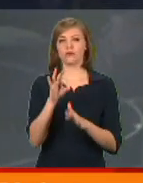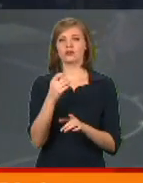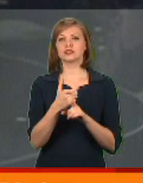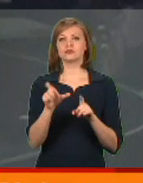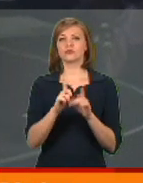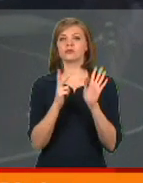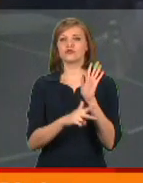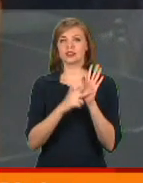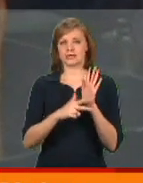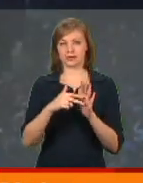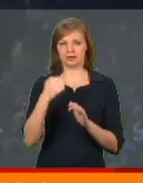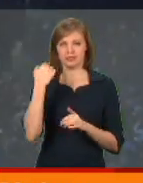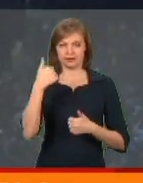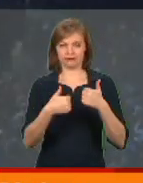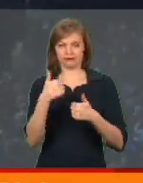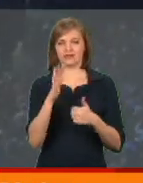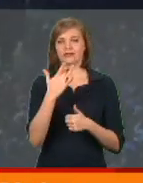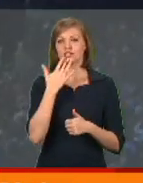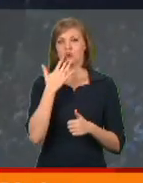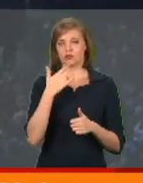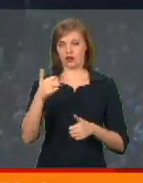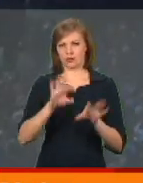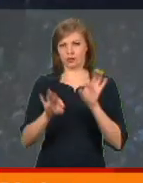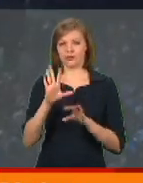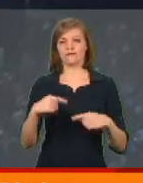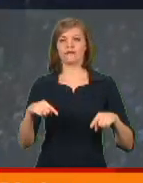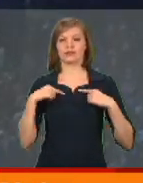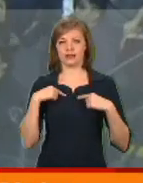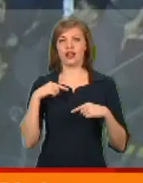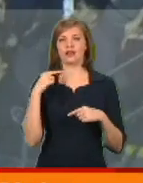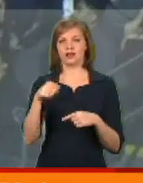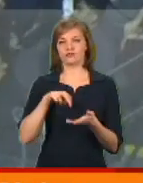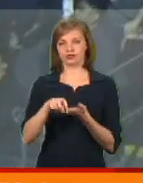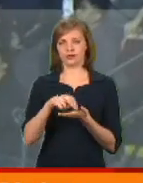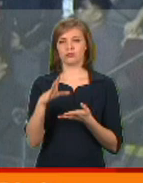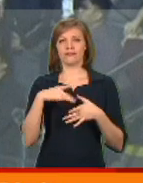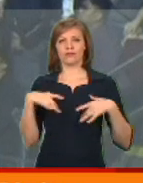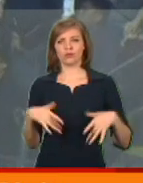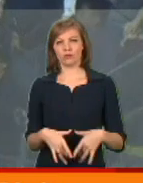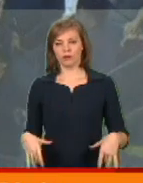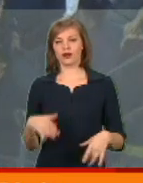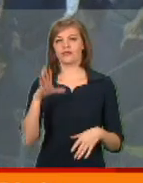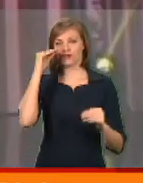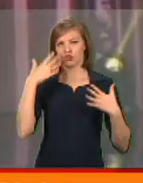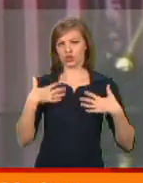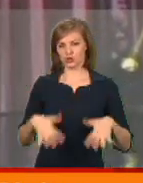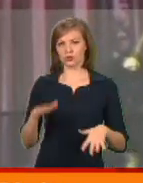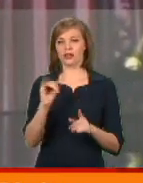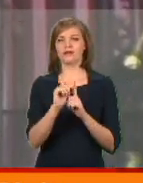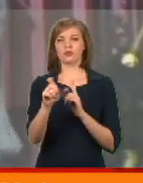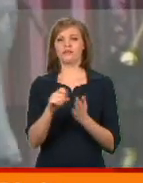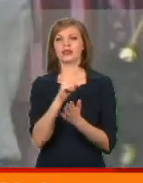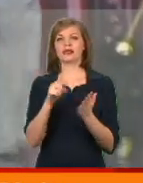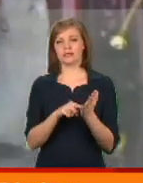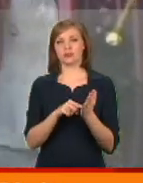з-поміж 85 переможниць національних конкурсів. У фіналі учасниці дефілювали в купальниках, вечірніх сукнях і відповідали на